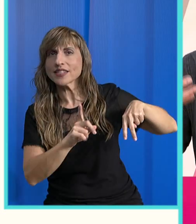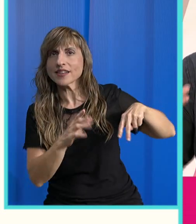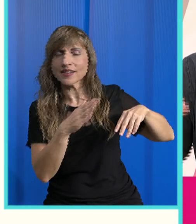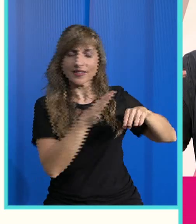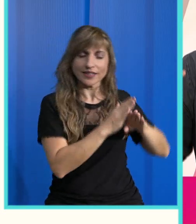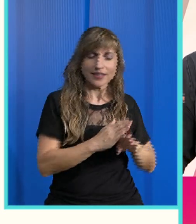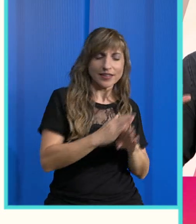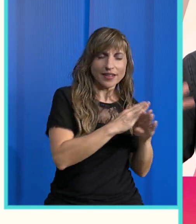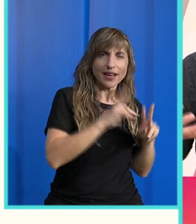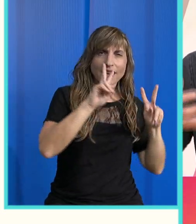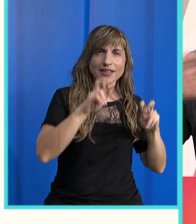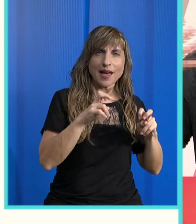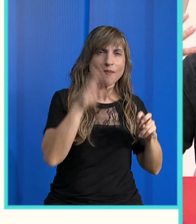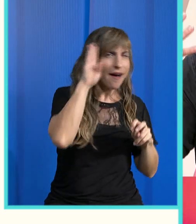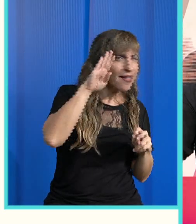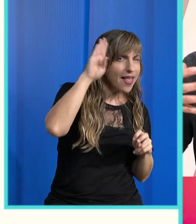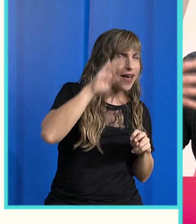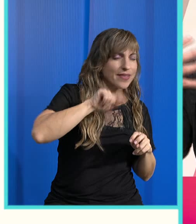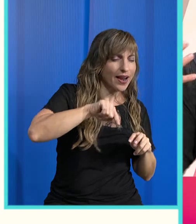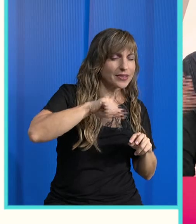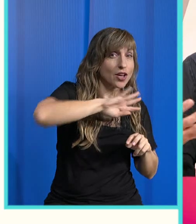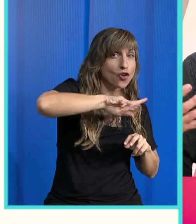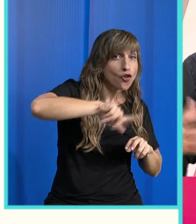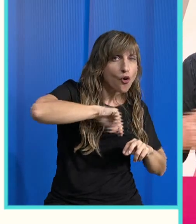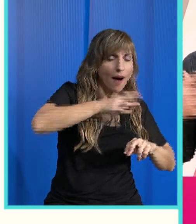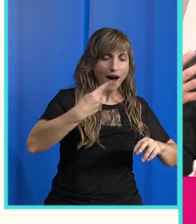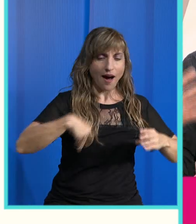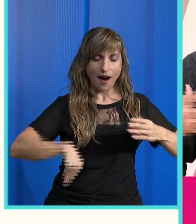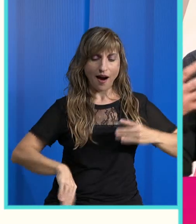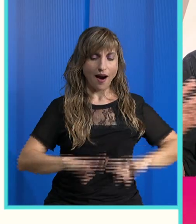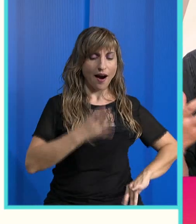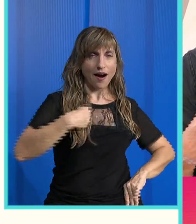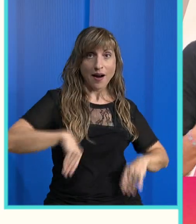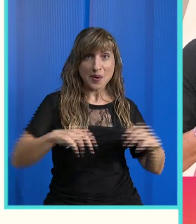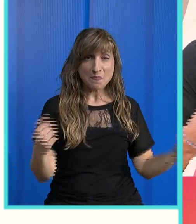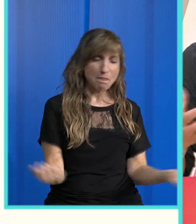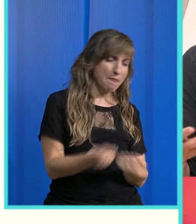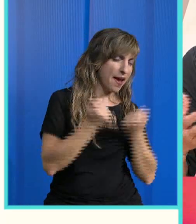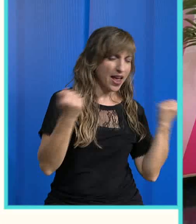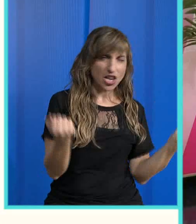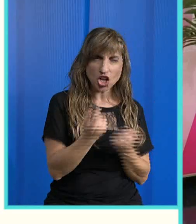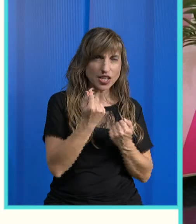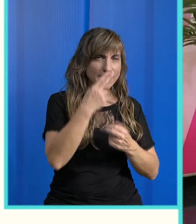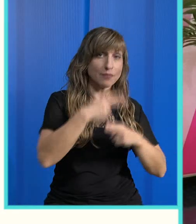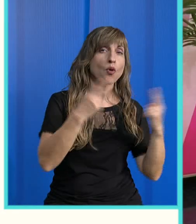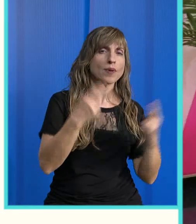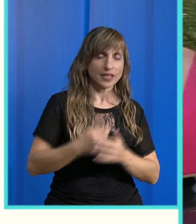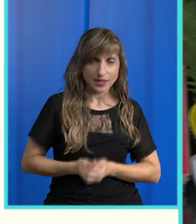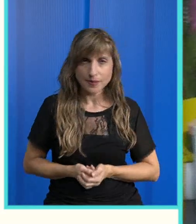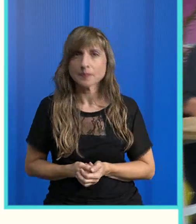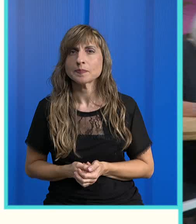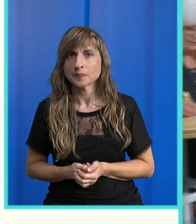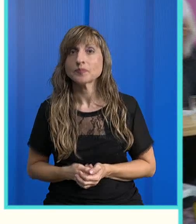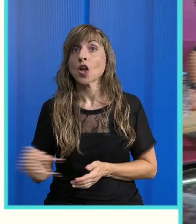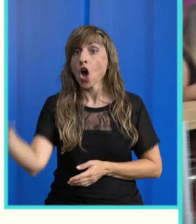els lladres de Guant Blanc amb els lladres que estan robant a mans plenes milions i milions de diners públics. En el que sí que han